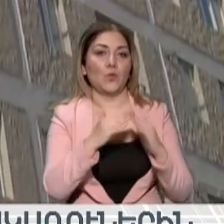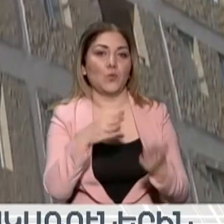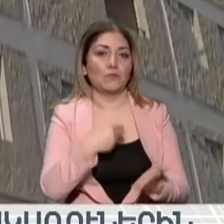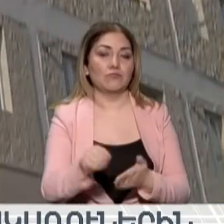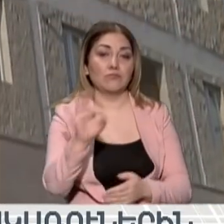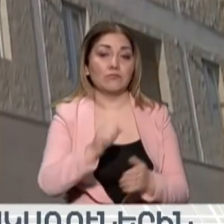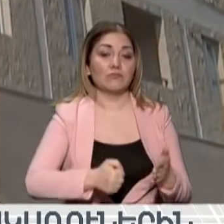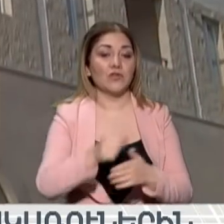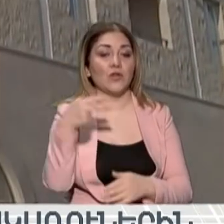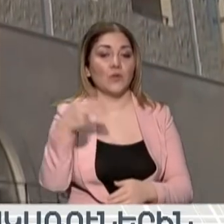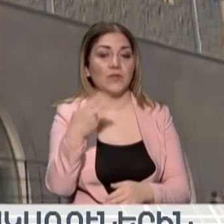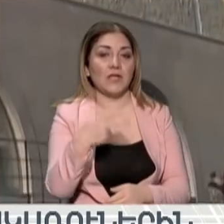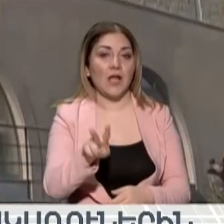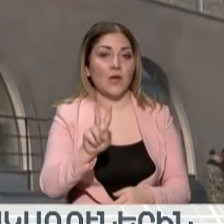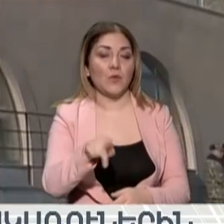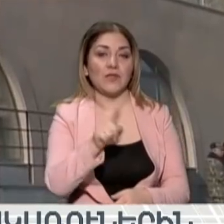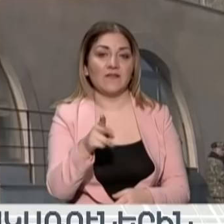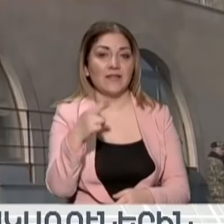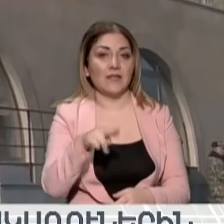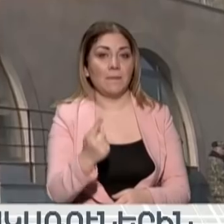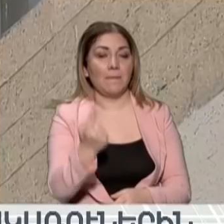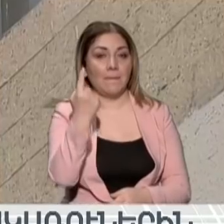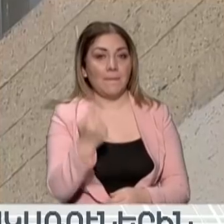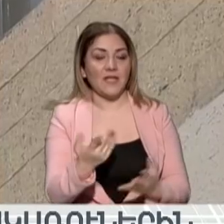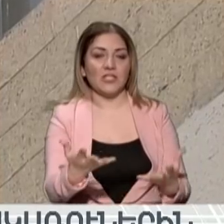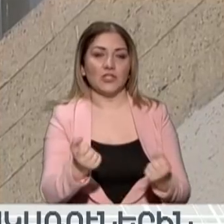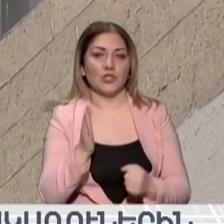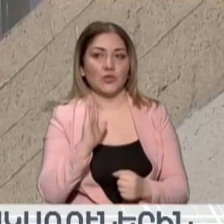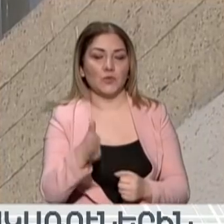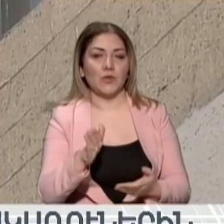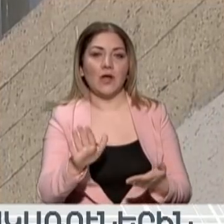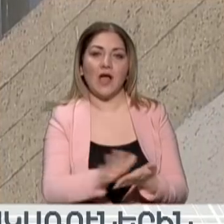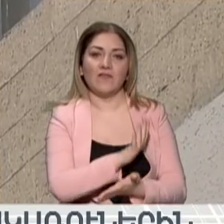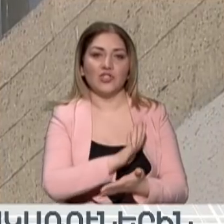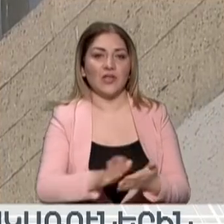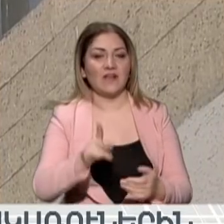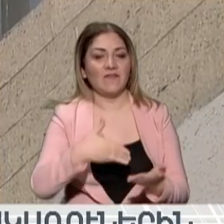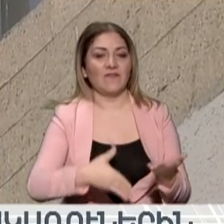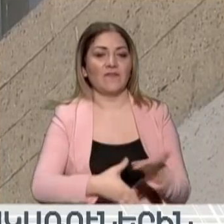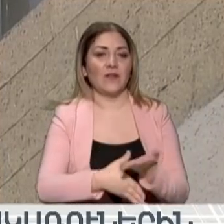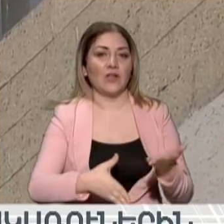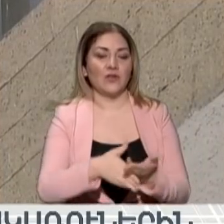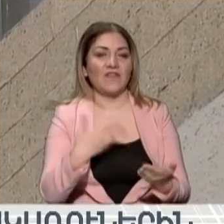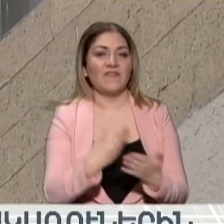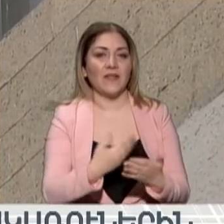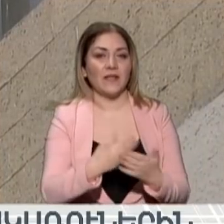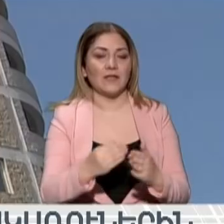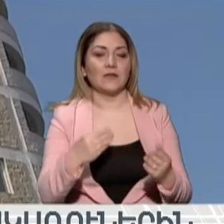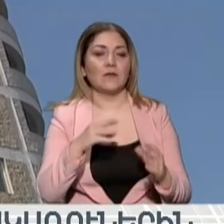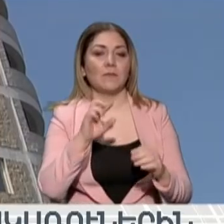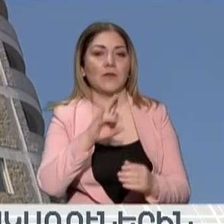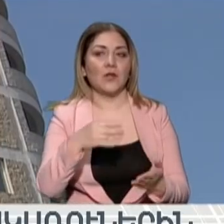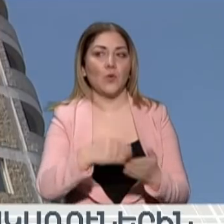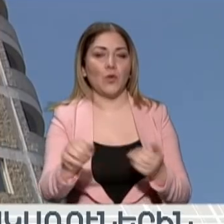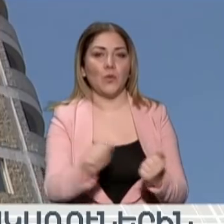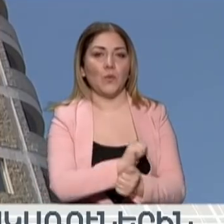գնելու համար մինչև 2022 թվականի դեկտեմբերի 1-ը կստանան անհատույց ֆինանսական աջակցություն բնակարանի գնման վկայագրերի